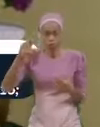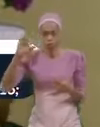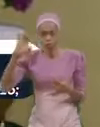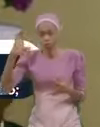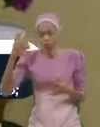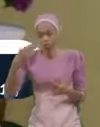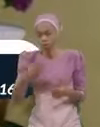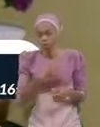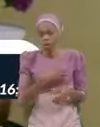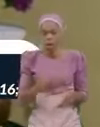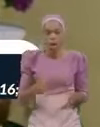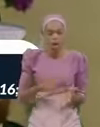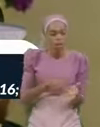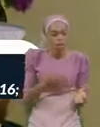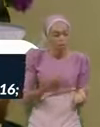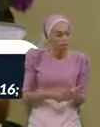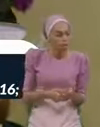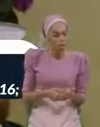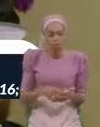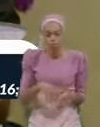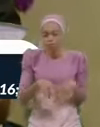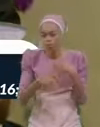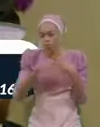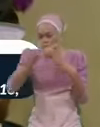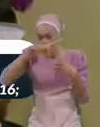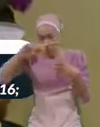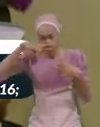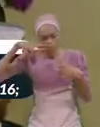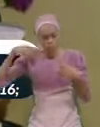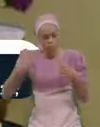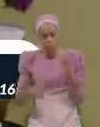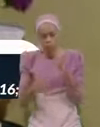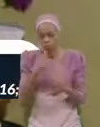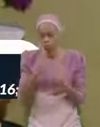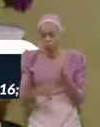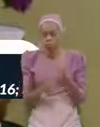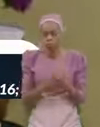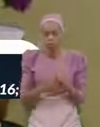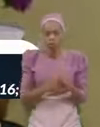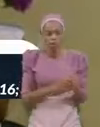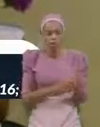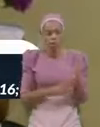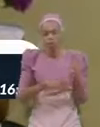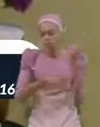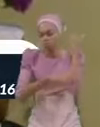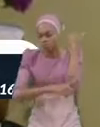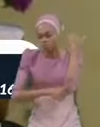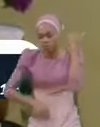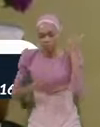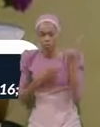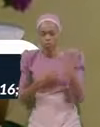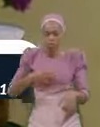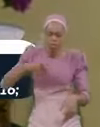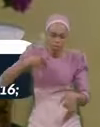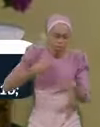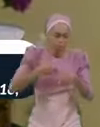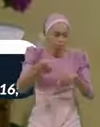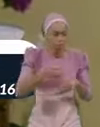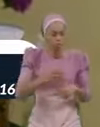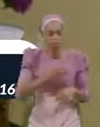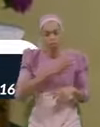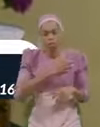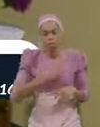tomba au milieu des brigands qui le dépouill le charge de cou et s'en allit le laissant à